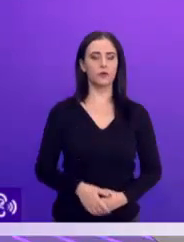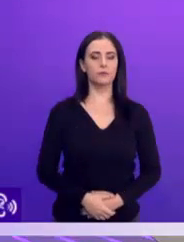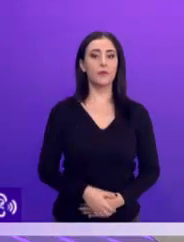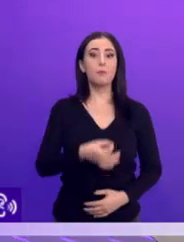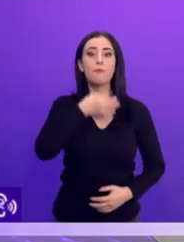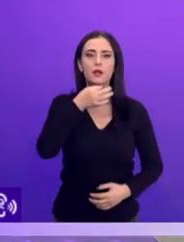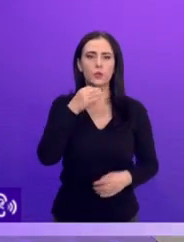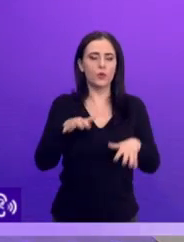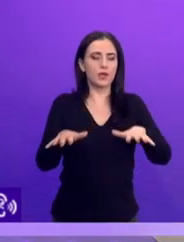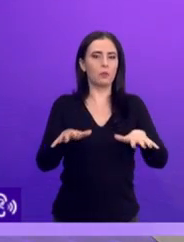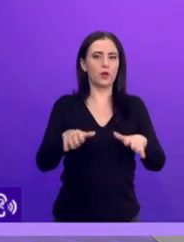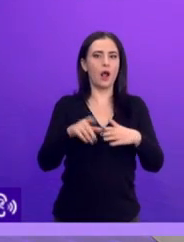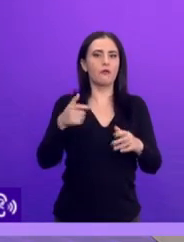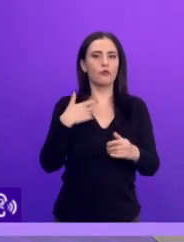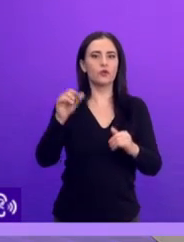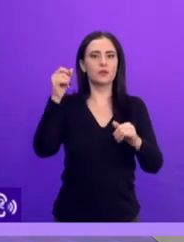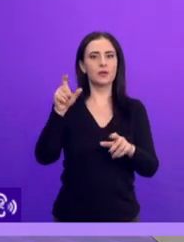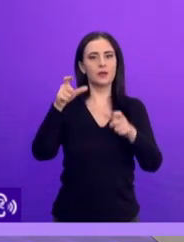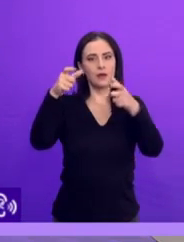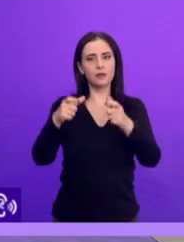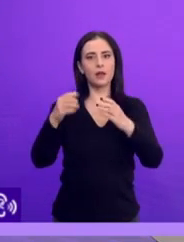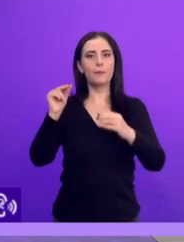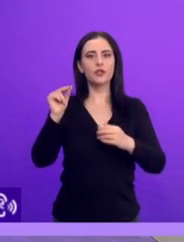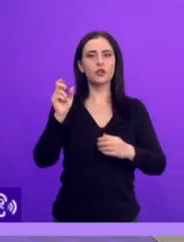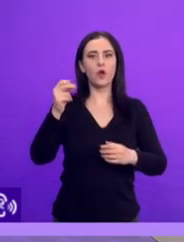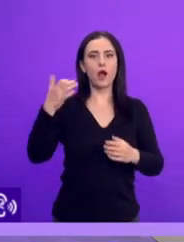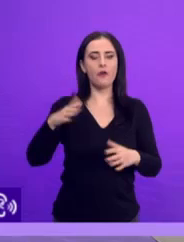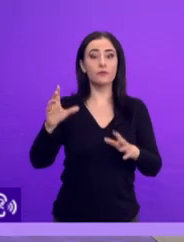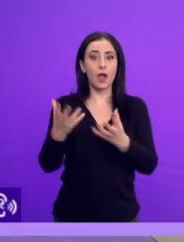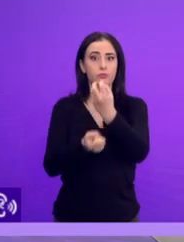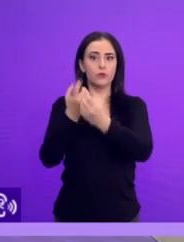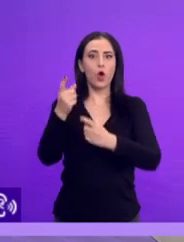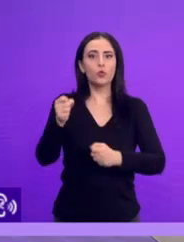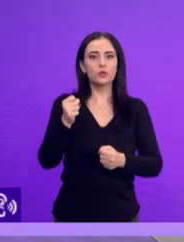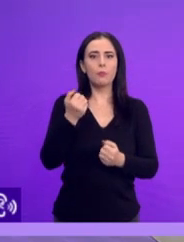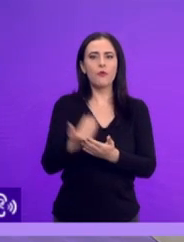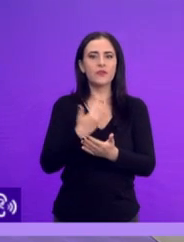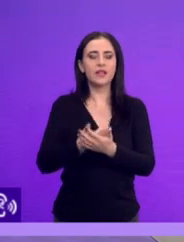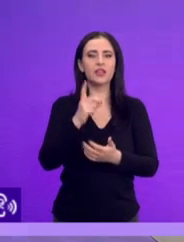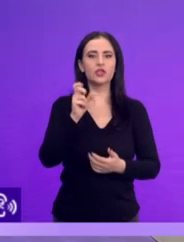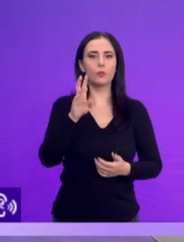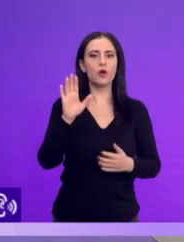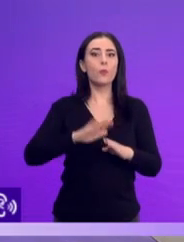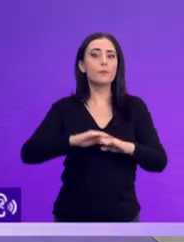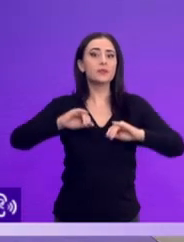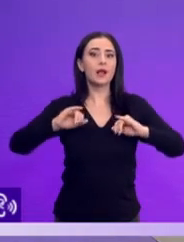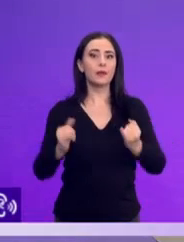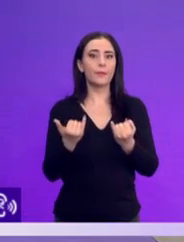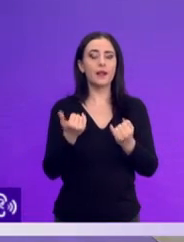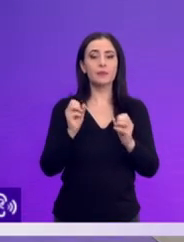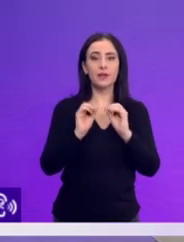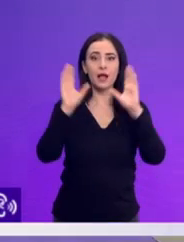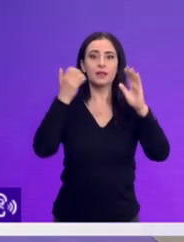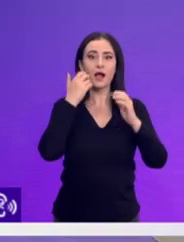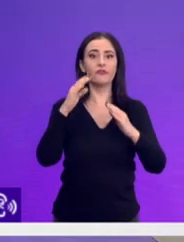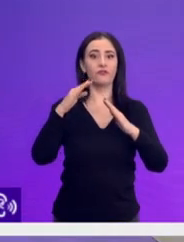Mărturii cutremurătoare ale celor care erau cazați la pensiunea din Tohani, care a ars o turistă, a povestit pentru Digi24 ce s-a întâmplat în